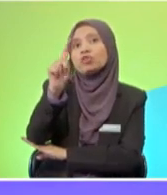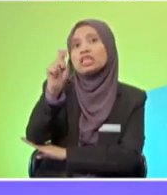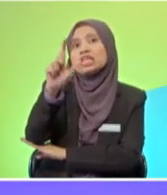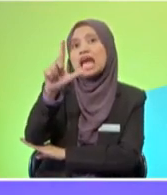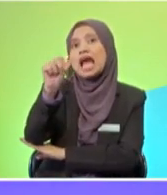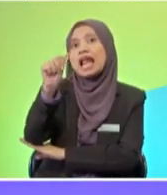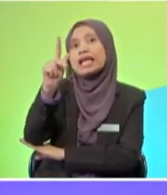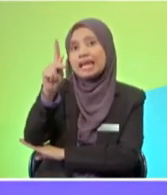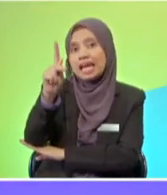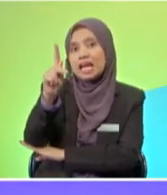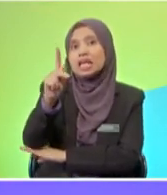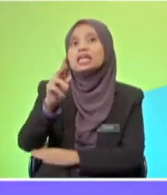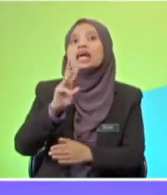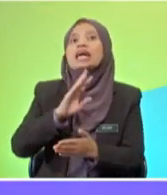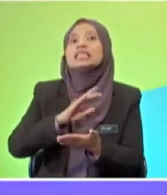jenis